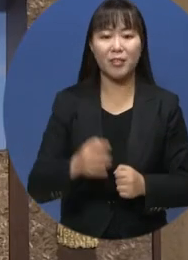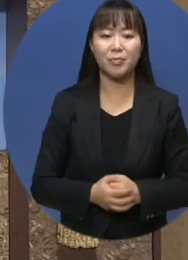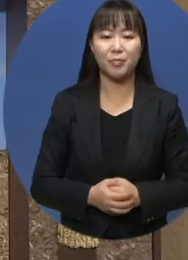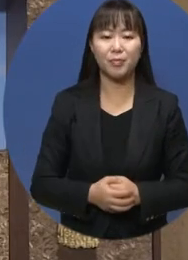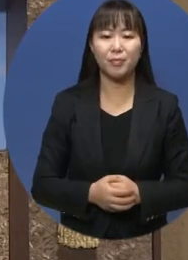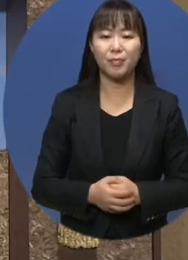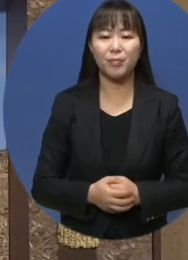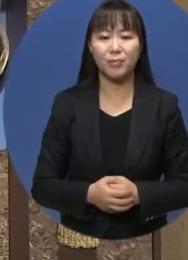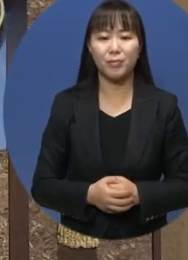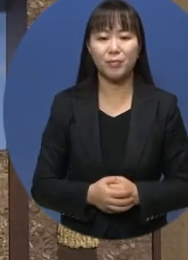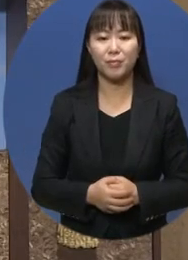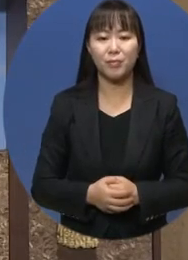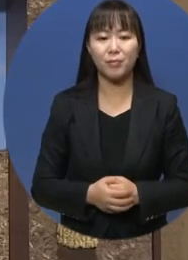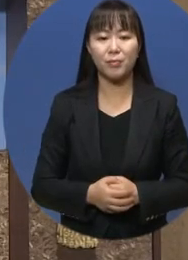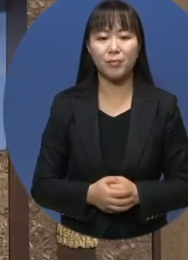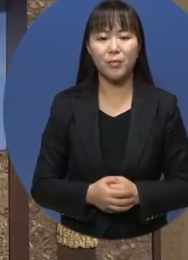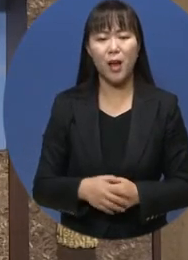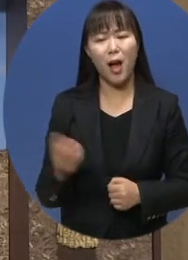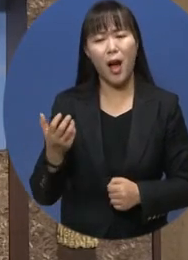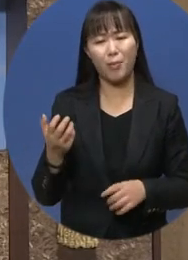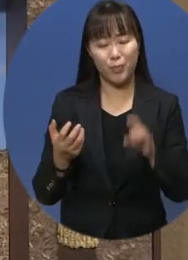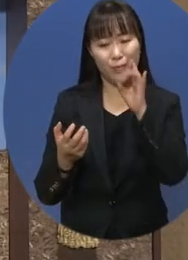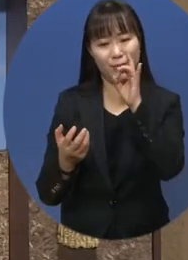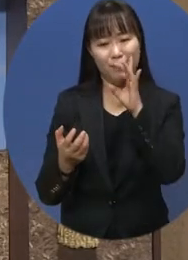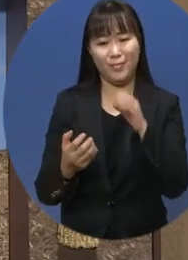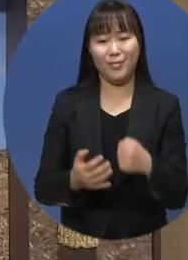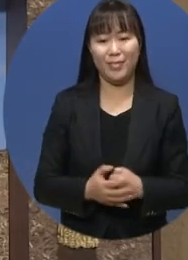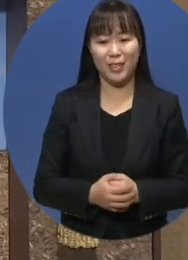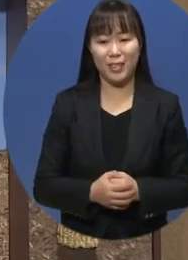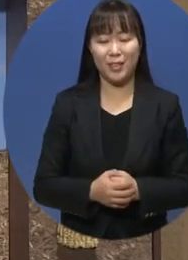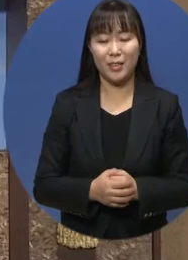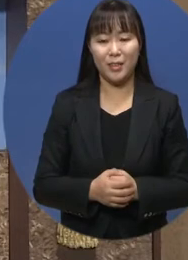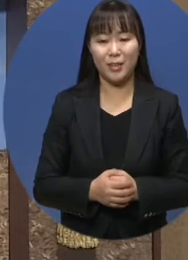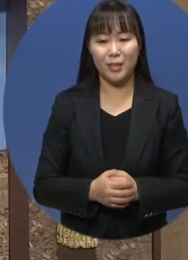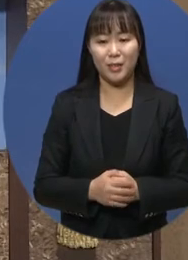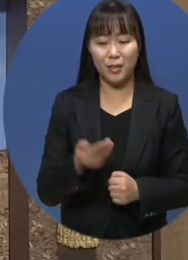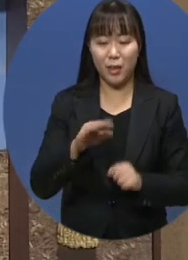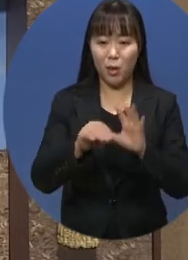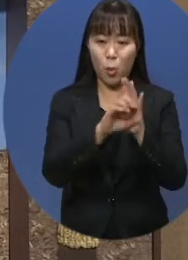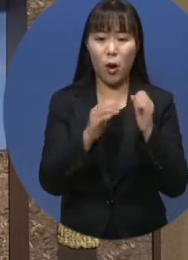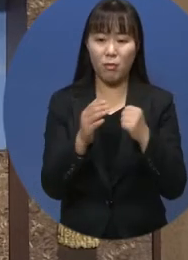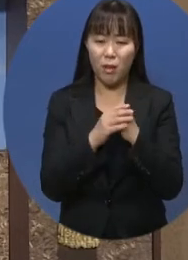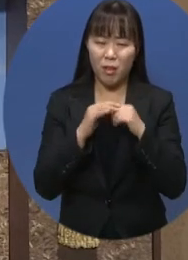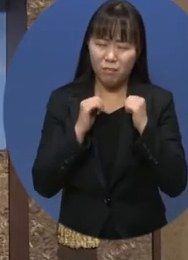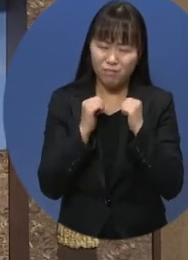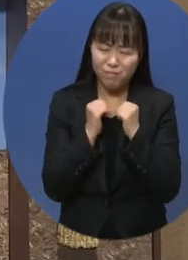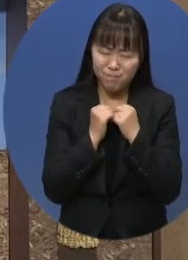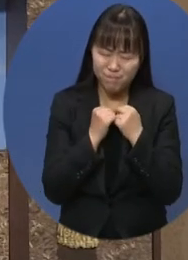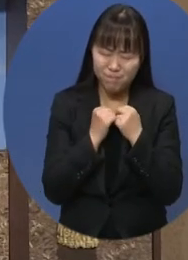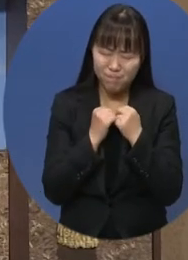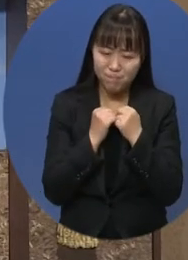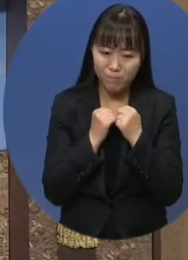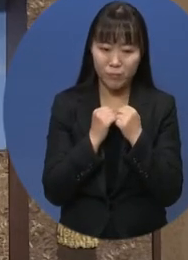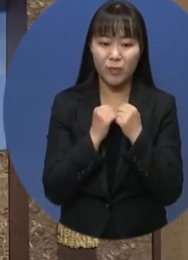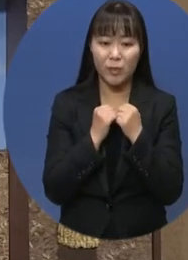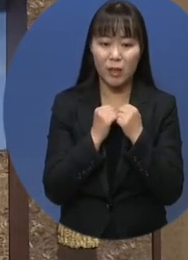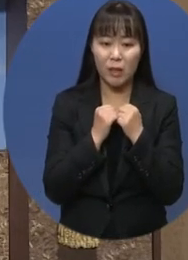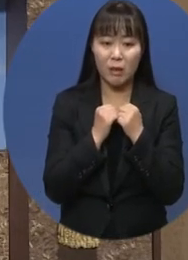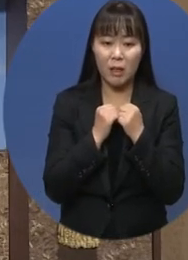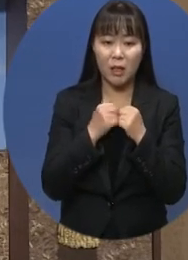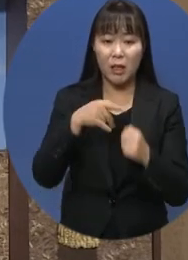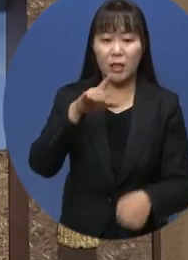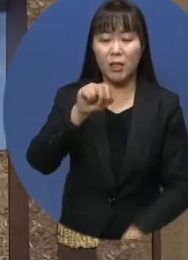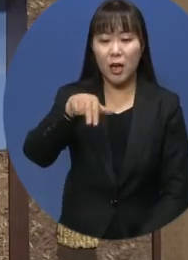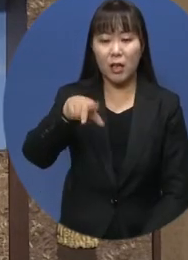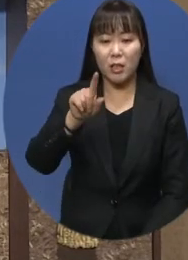왜 아프면 안돼요 그런데 어코드와 뜨는게 움추린 은데 장자 우수 구원이라고